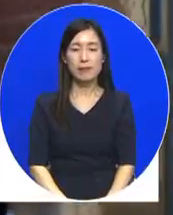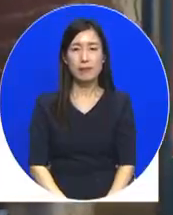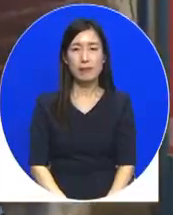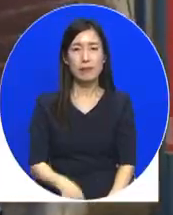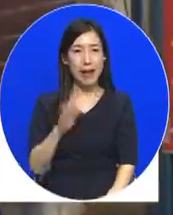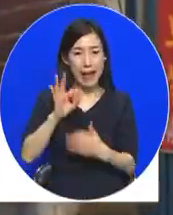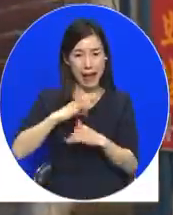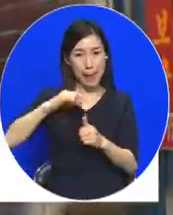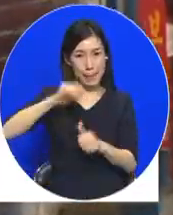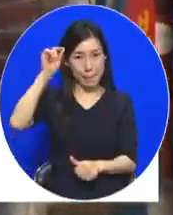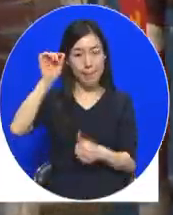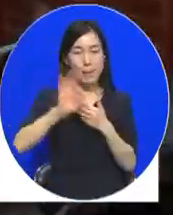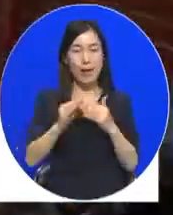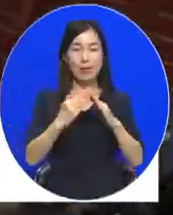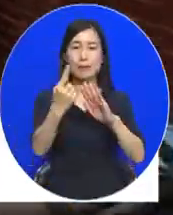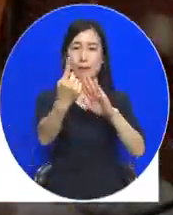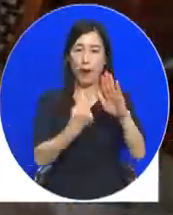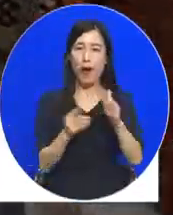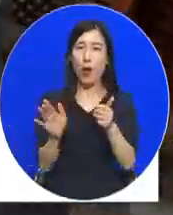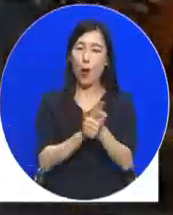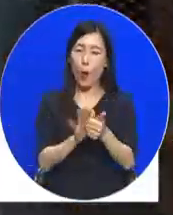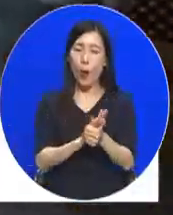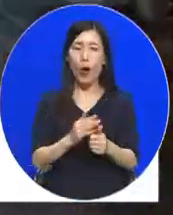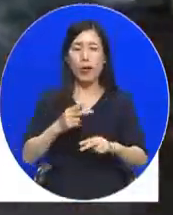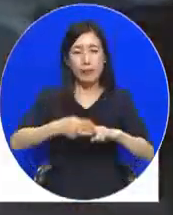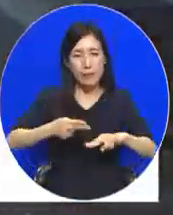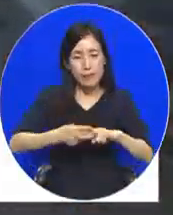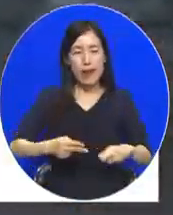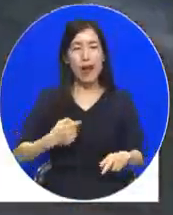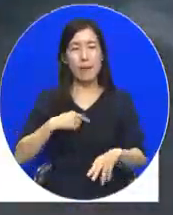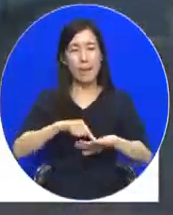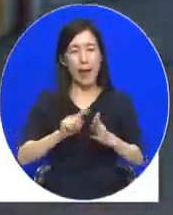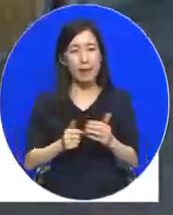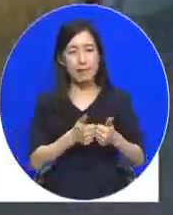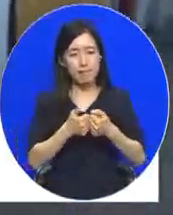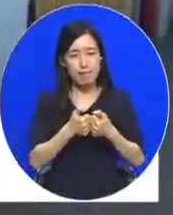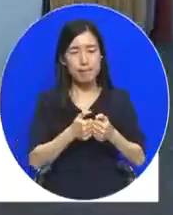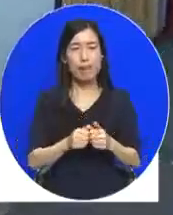대상자로 선정되면 재가 돌봄, 가사, 심리 지원, 병원